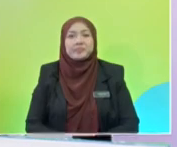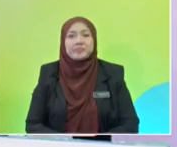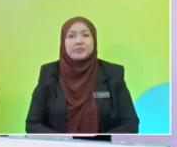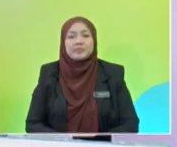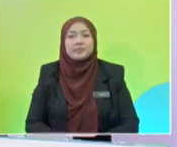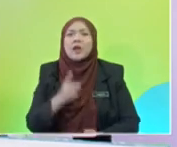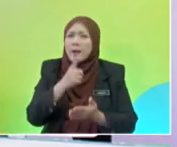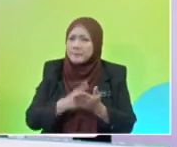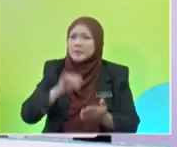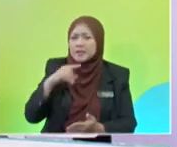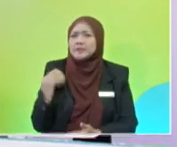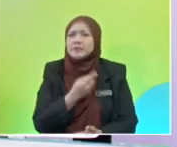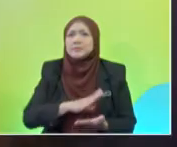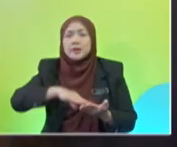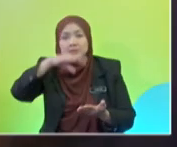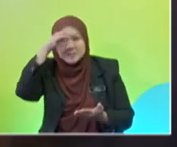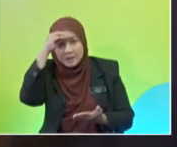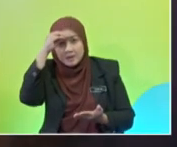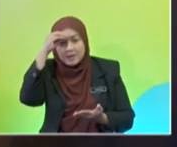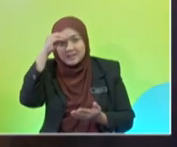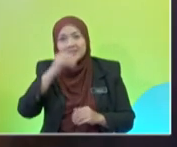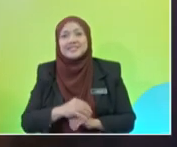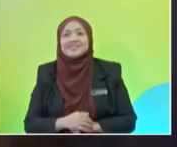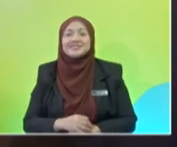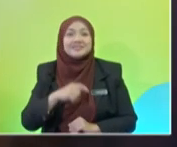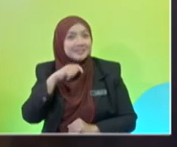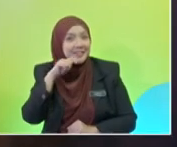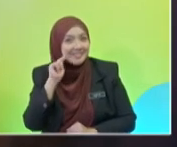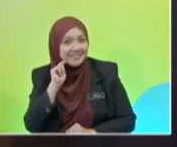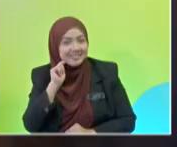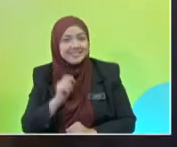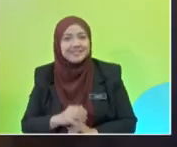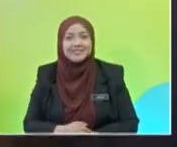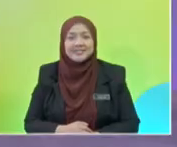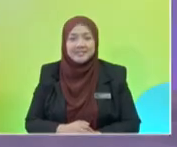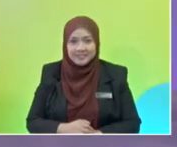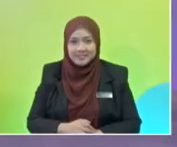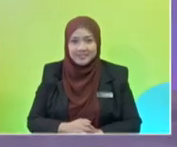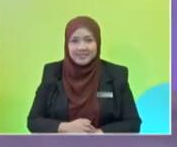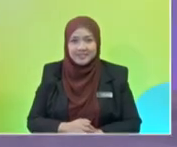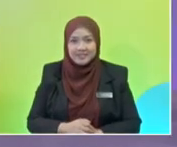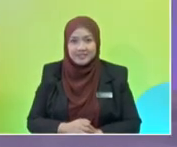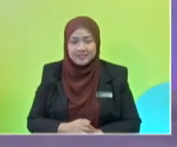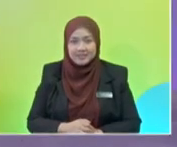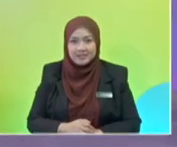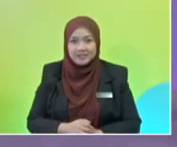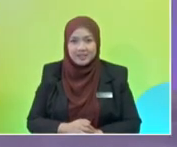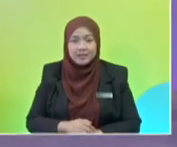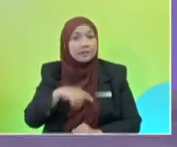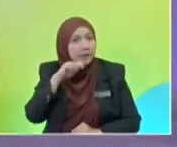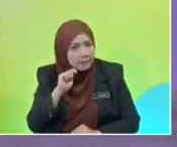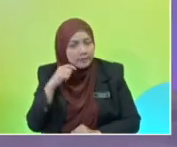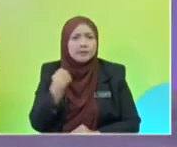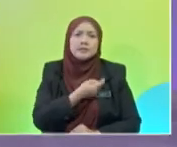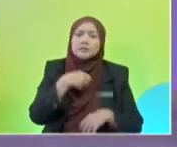belajar pada saat ini punya kayak gitu ulas balik kita telah belajar menyatukan berbagai sumber